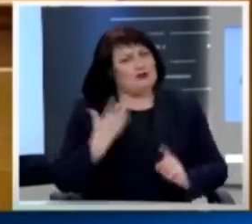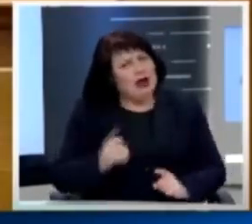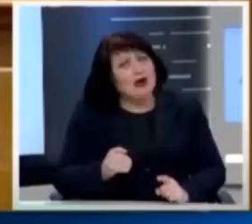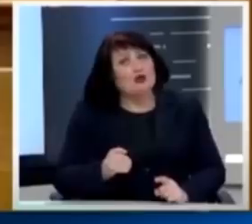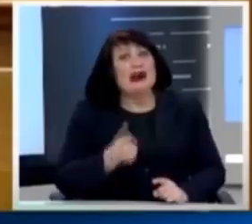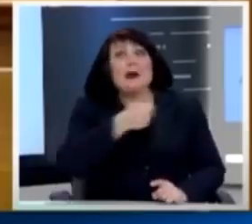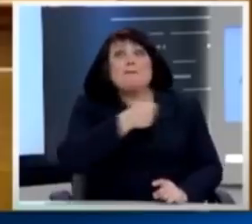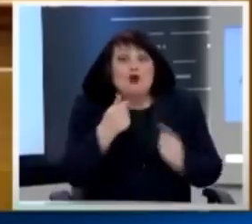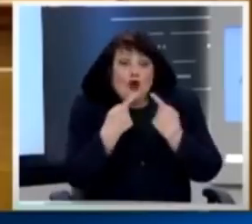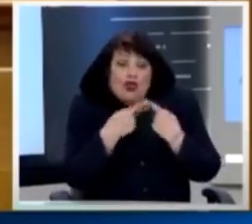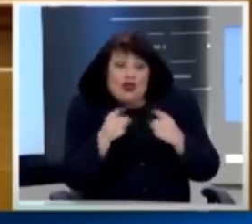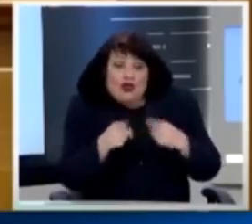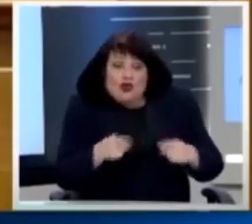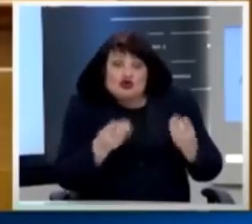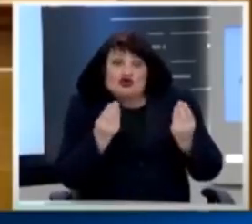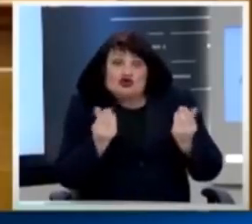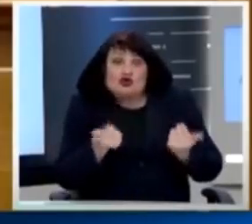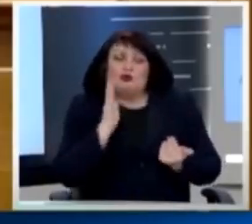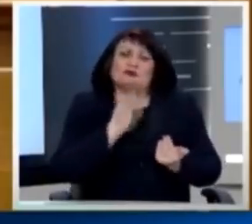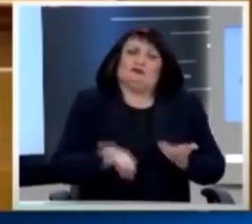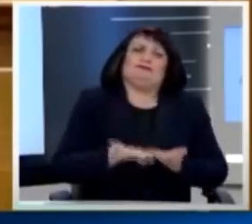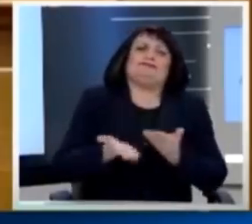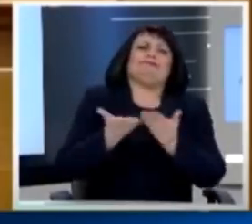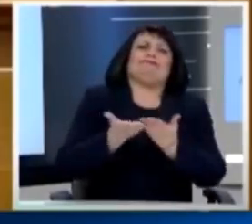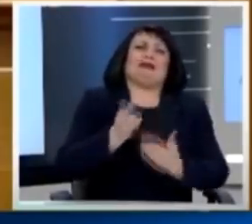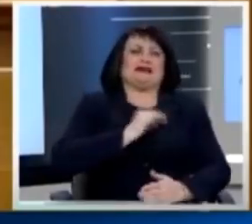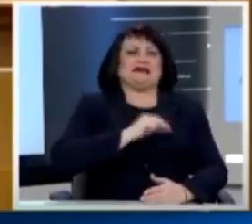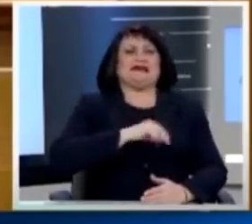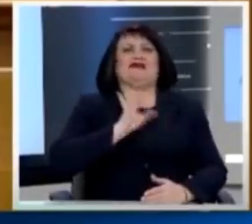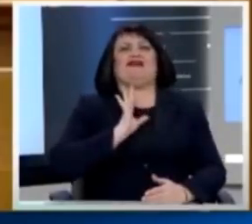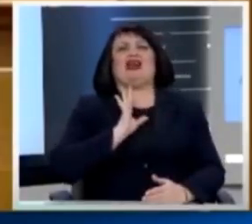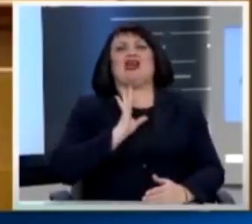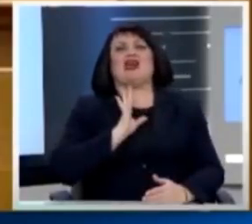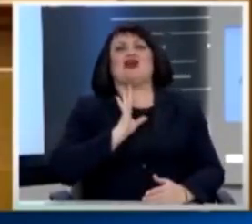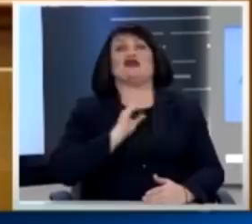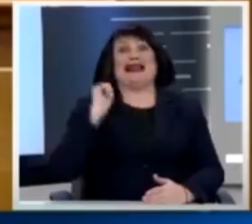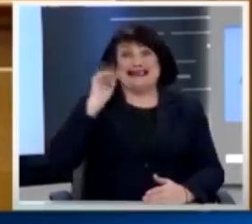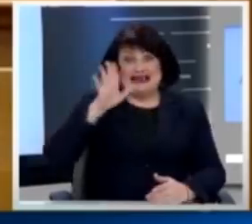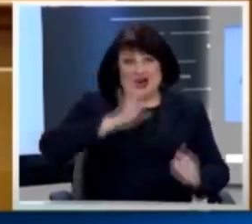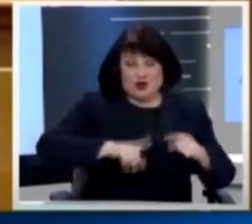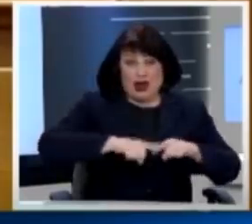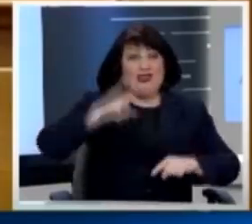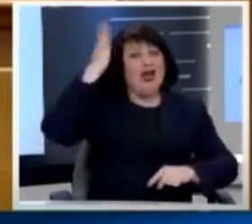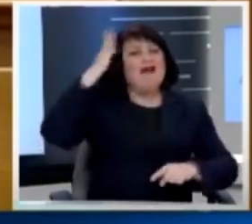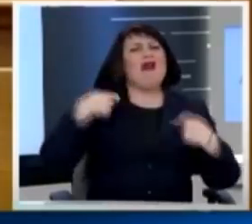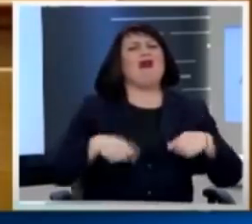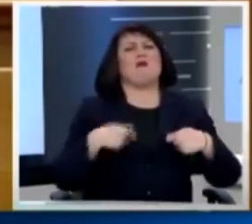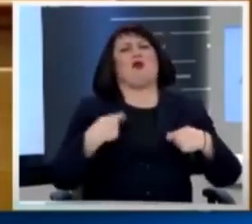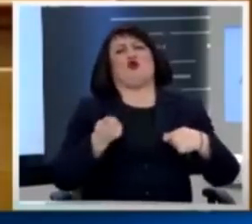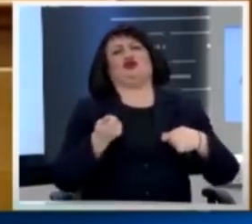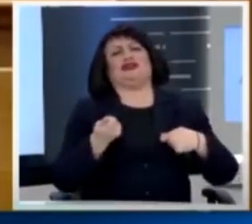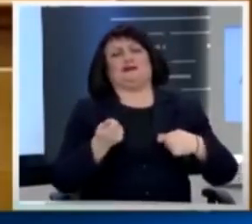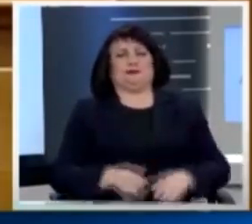μόνο διαφορές για το πώς θα εξυπηρετηθούν καλύτερα τα συμφέροντα του εγχώριου και ξένου μεγάλου κεφαλαίου.